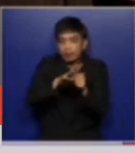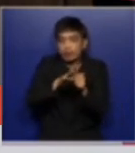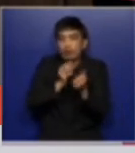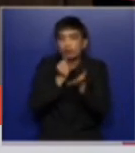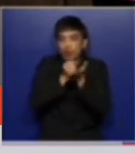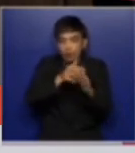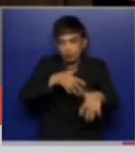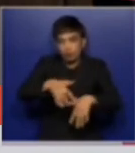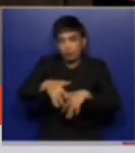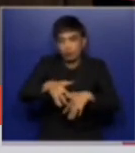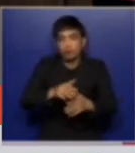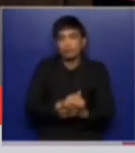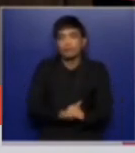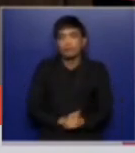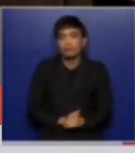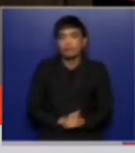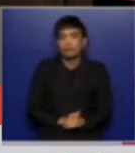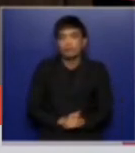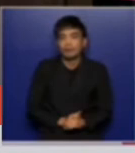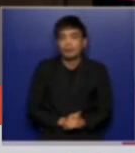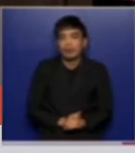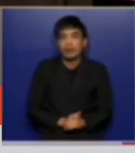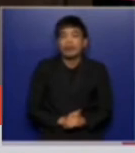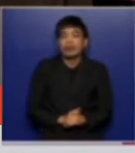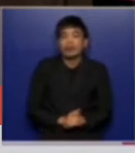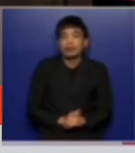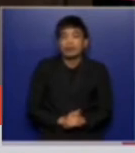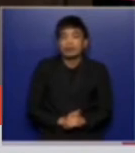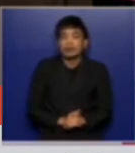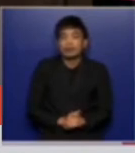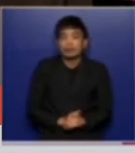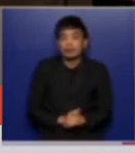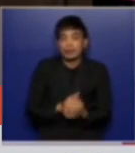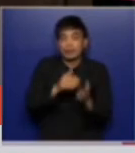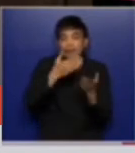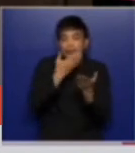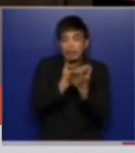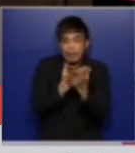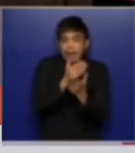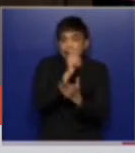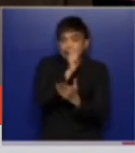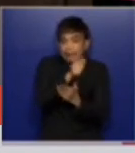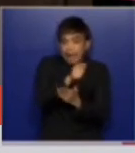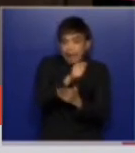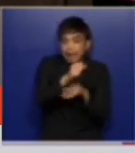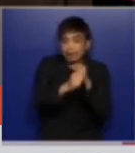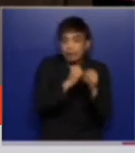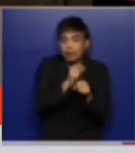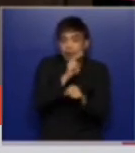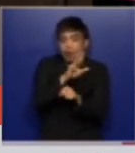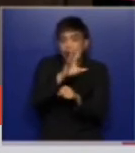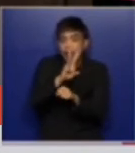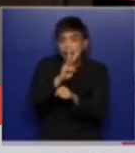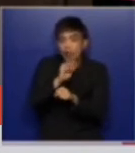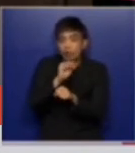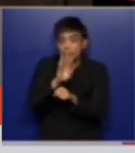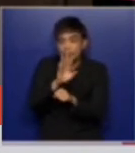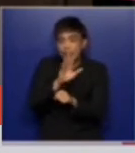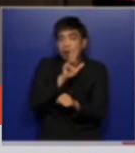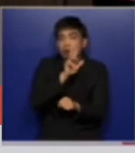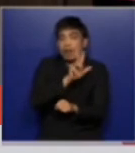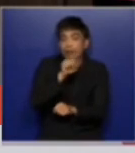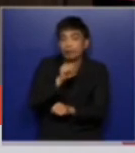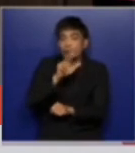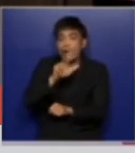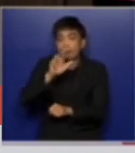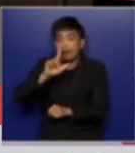2019ดังนั้นกรอบรายจ่ายประจำปี2564จำนวน 3.3 ล้านล้านเพิ่มขึ้น